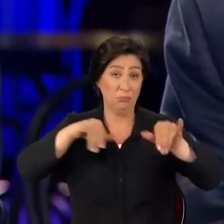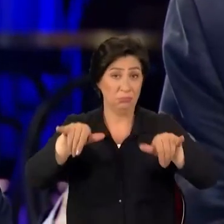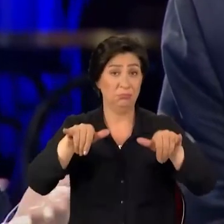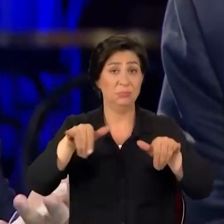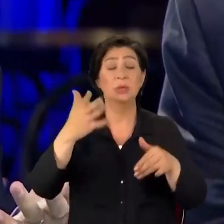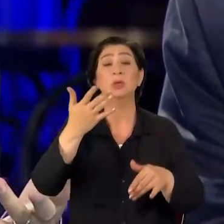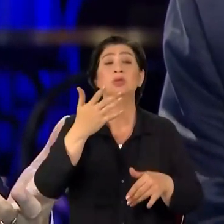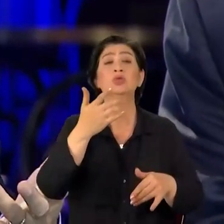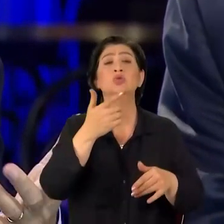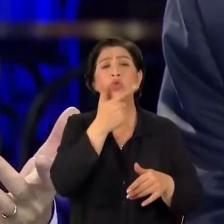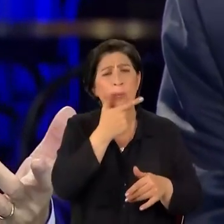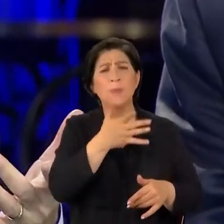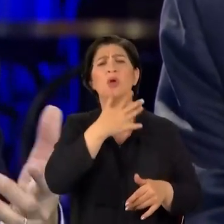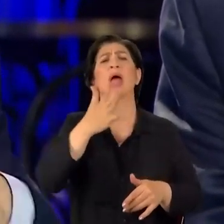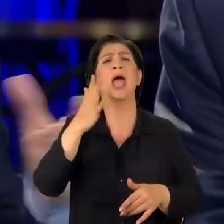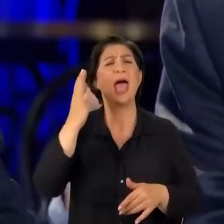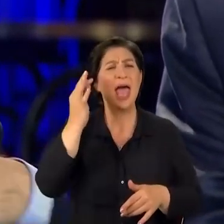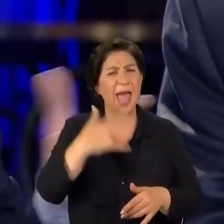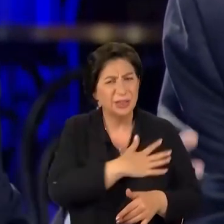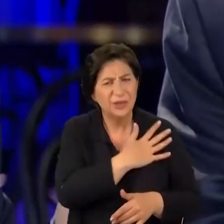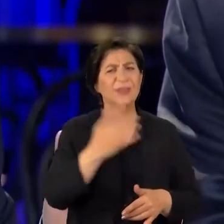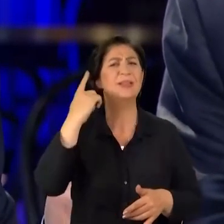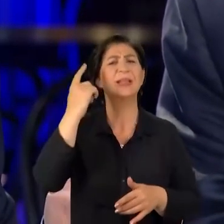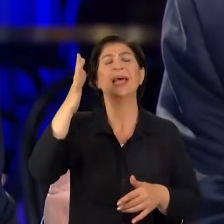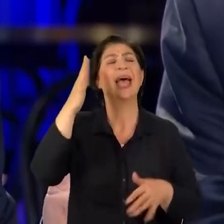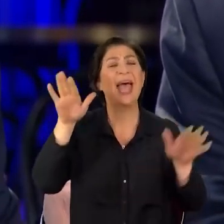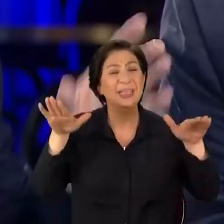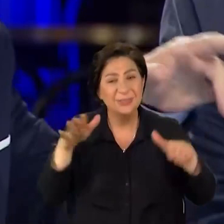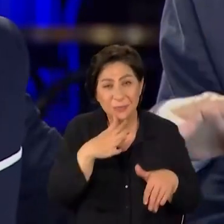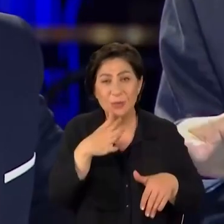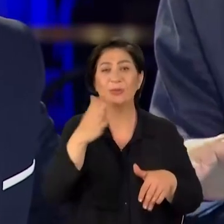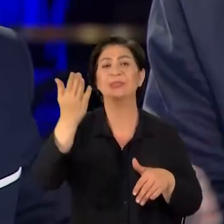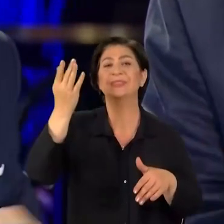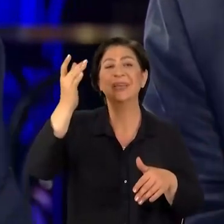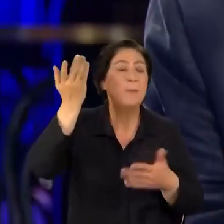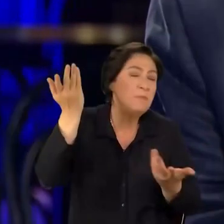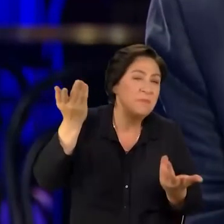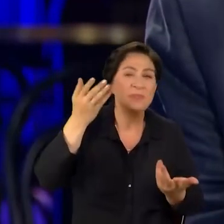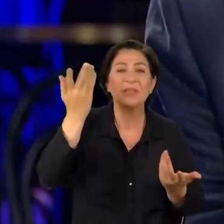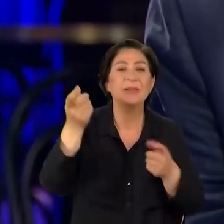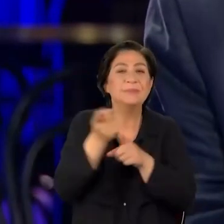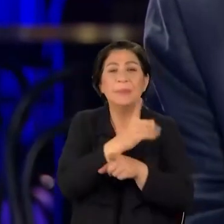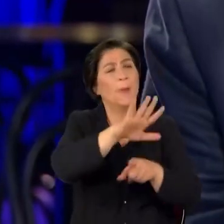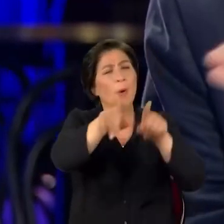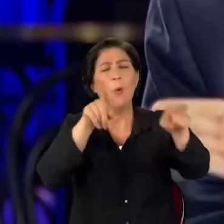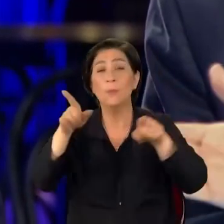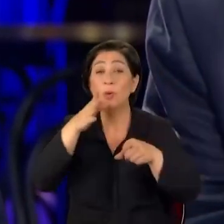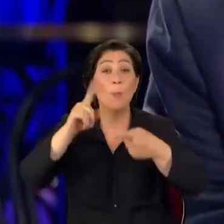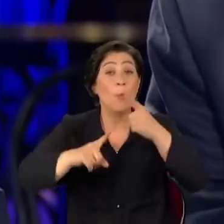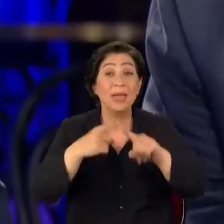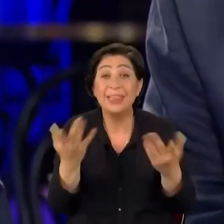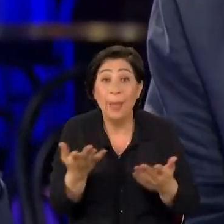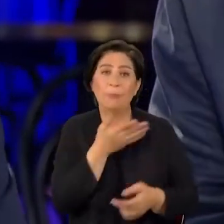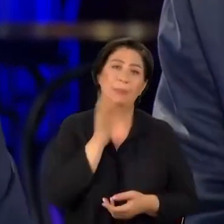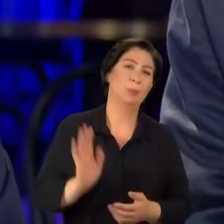soralım, Süleyman Bey'i tanıyoruz, Ecevit'i tanıyoruz, hepsini. Bütün siyasetçileri biliyoruz. Siyaset dediğin zaman bilmiyoruz abi. Bilmiyoruz. Yani efendim,